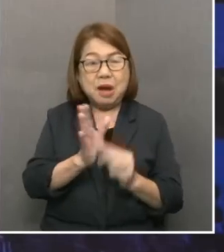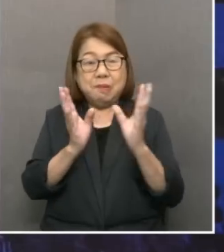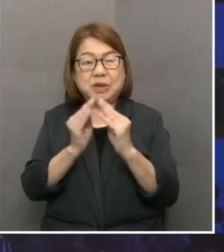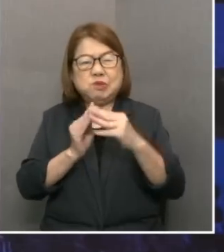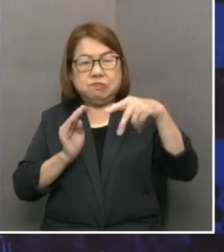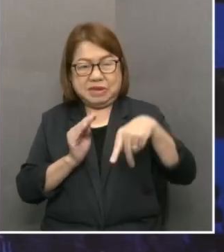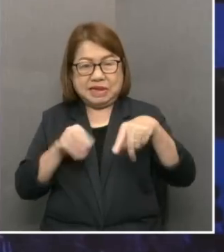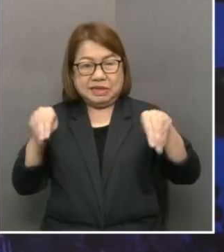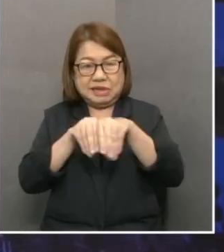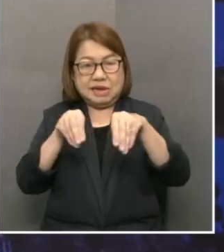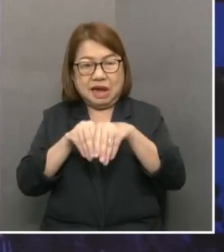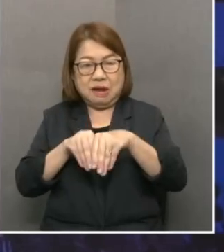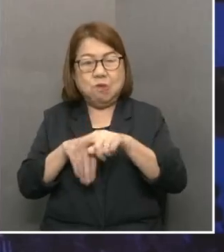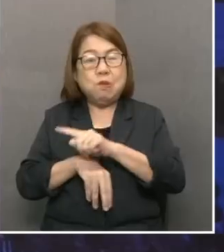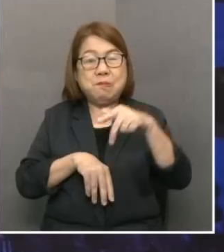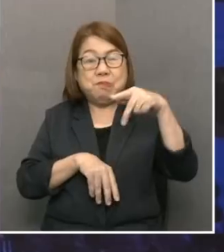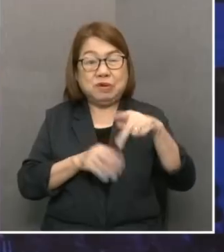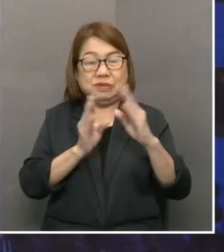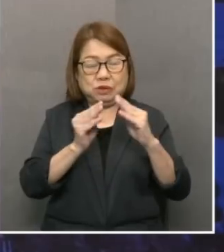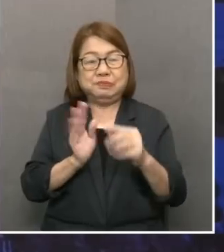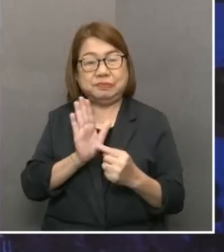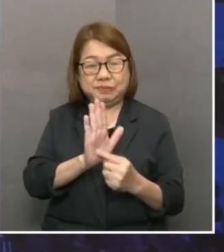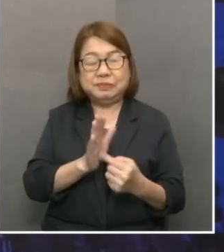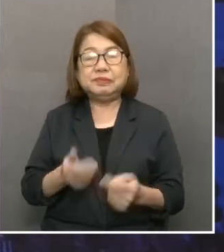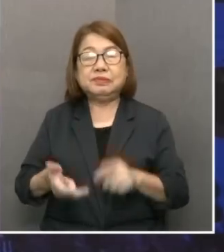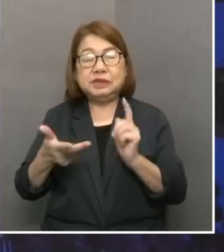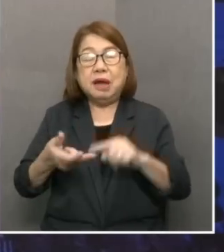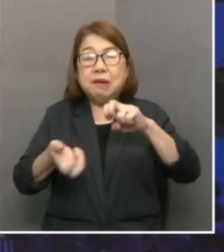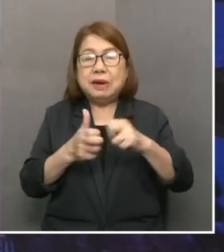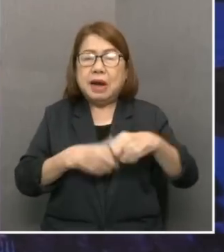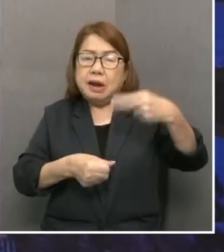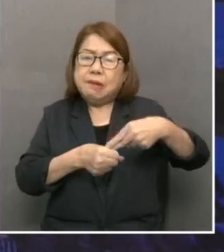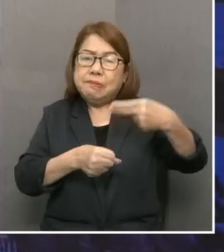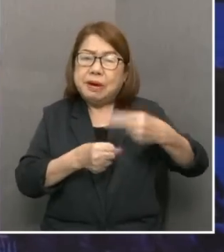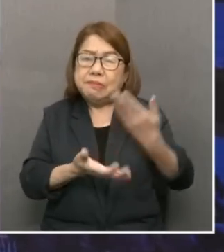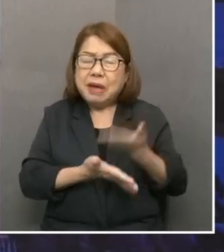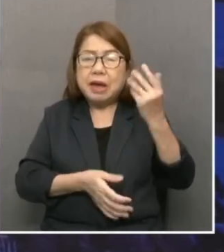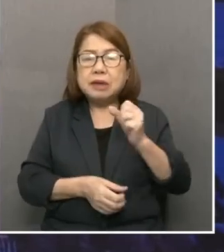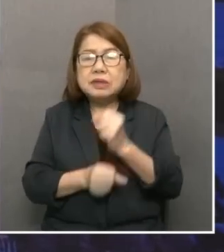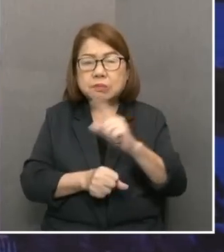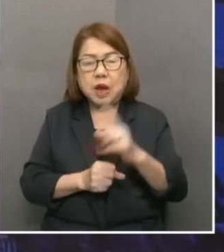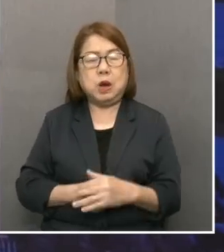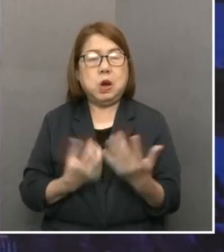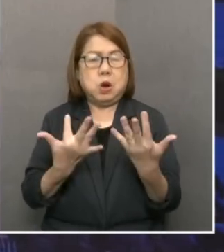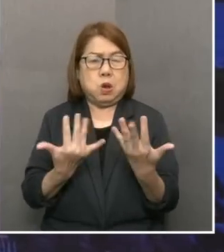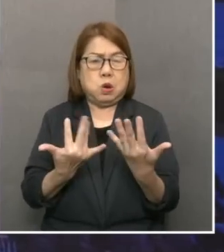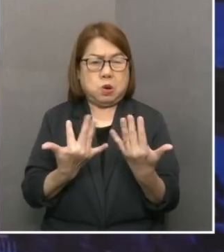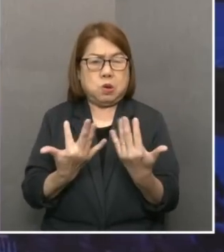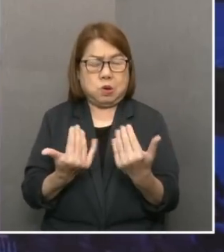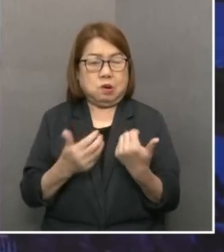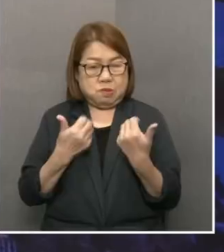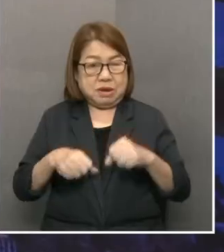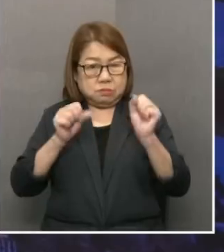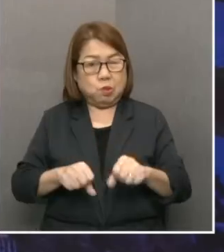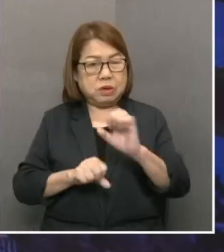จะเป็นที่จะมาถึงวันพุธนี้นะคะส่วนการแก้ไขราคาพลังงานค่ะเดี๋ยวต้องขอเวลาพิจารณาก่อนที่จะเคาะตัว